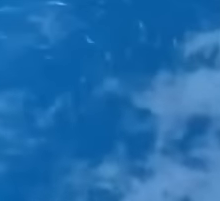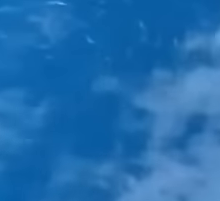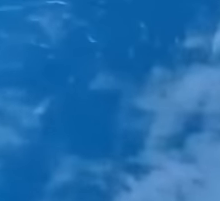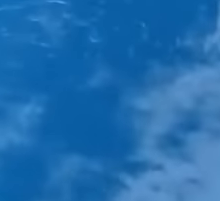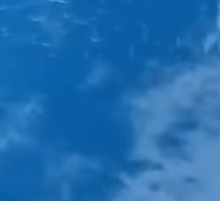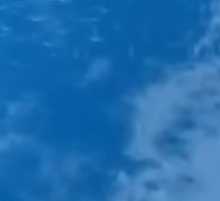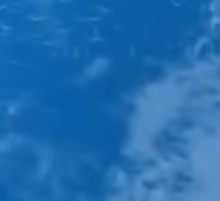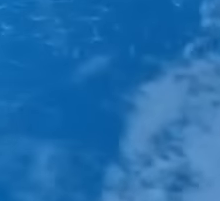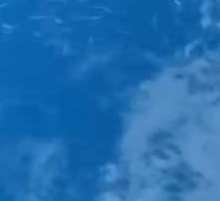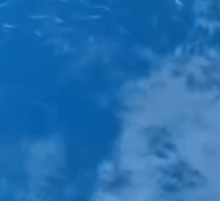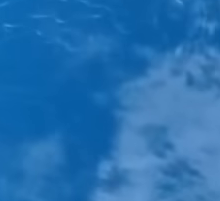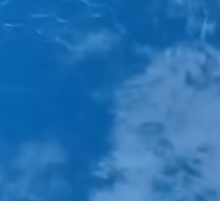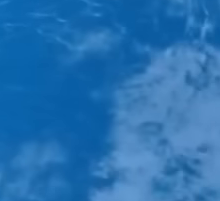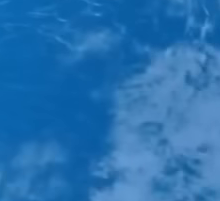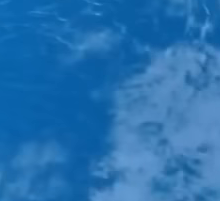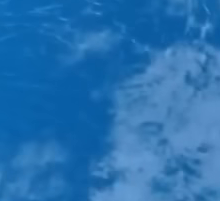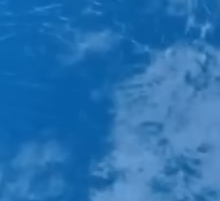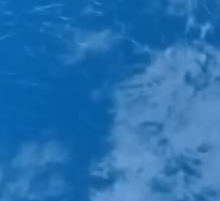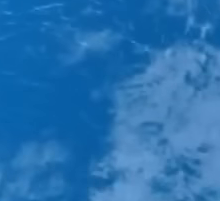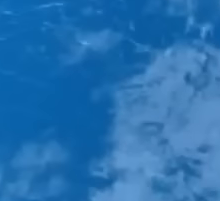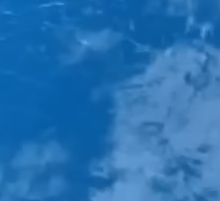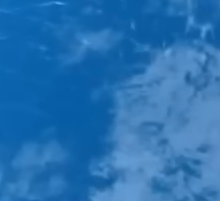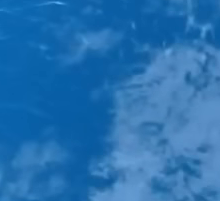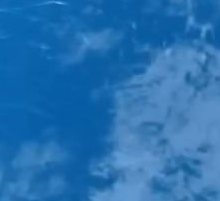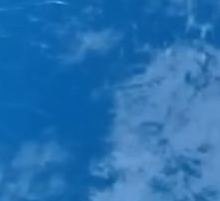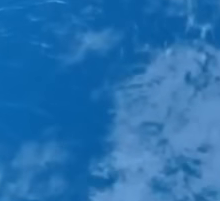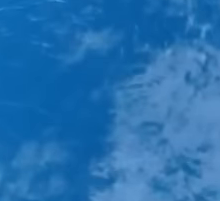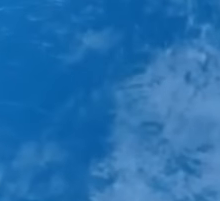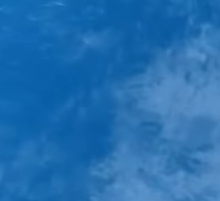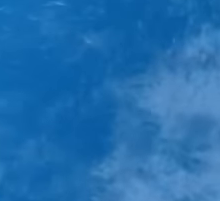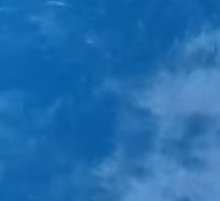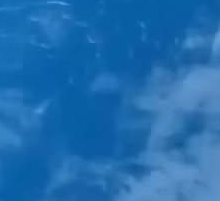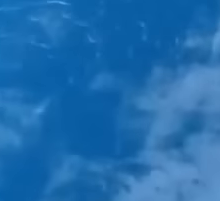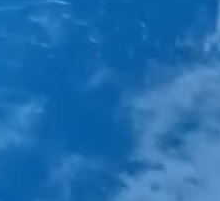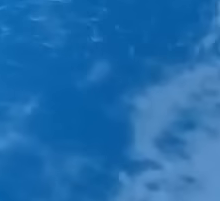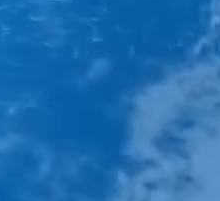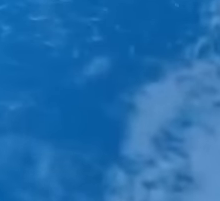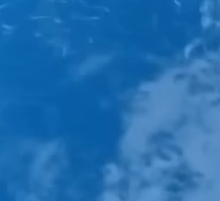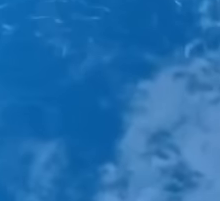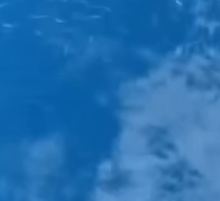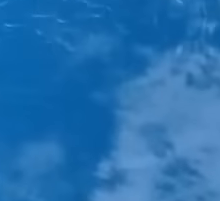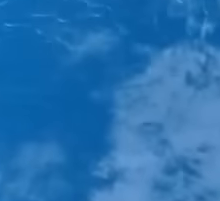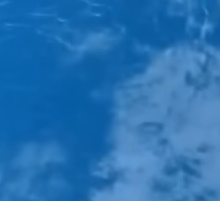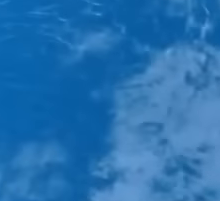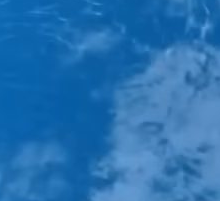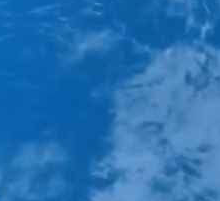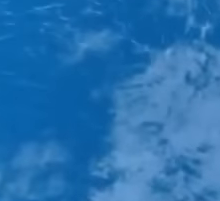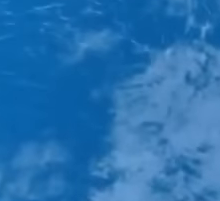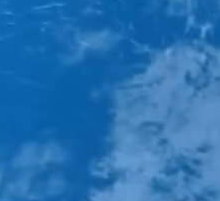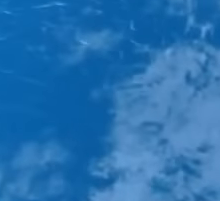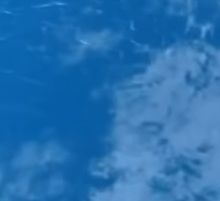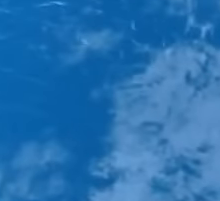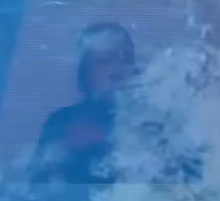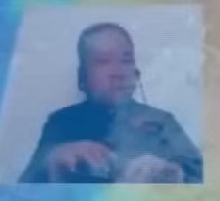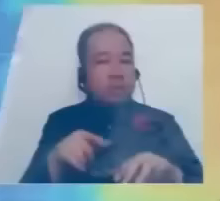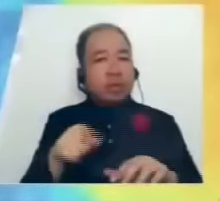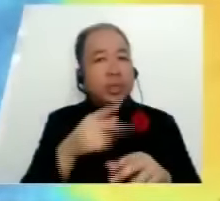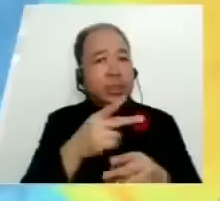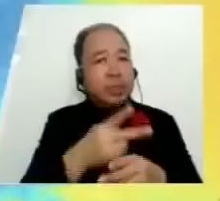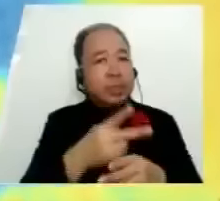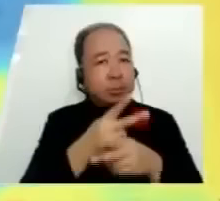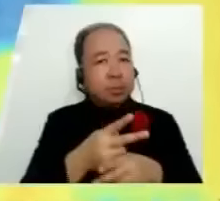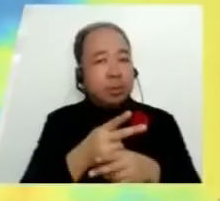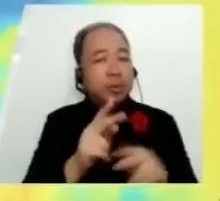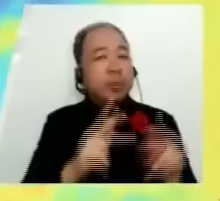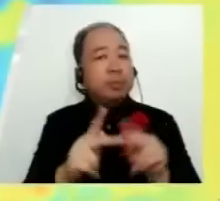Nasa ilalim din ng signal number 1 ang Dinagat Islands, Surigao del Norte, kasama po ang Siargao at Bukas Grande. Huling